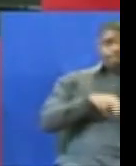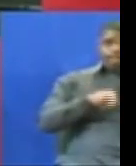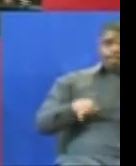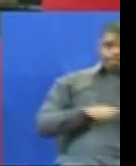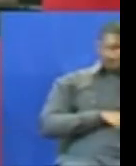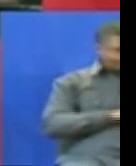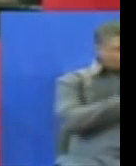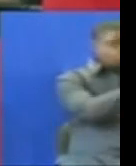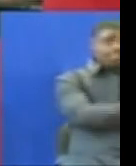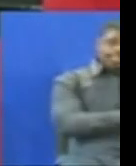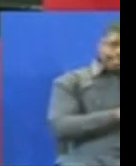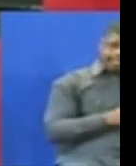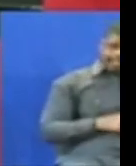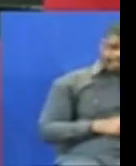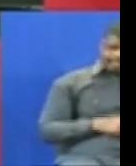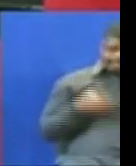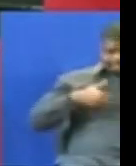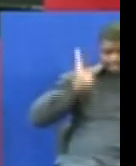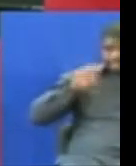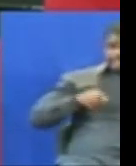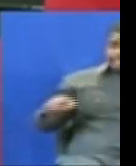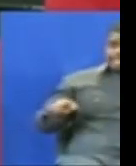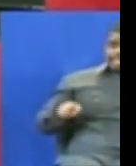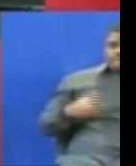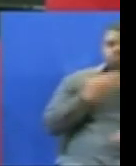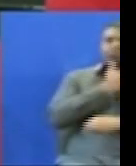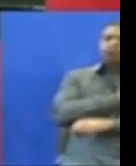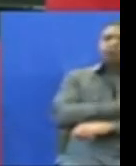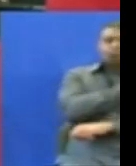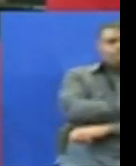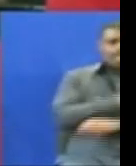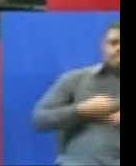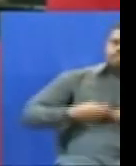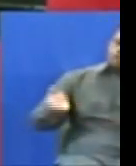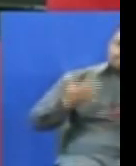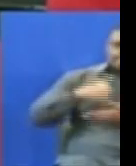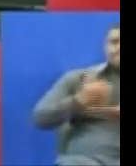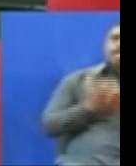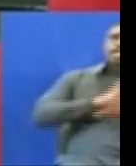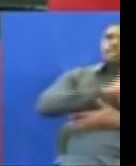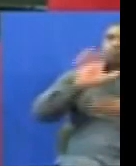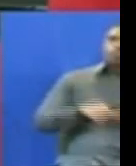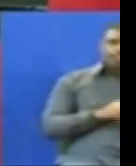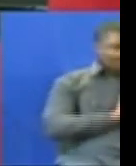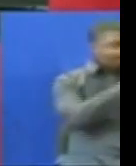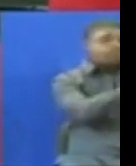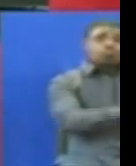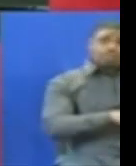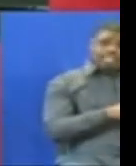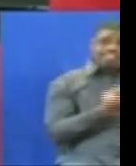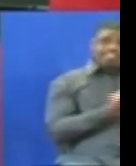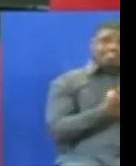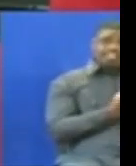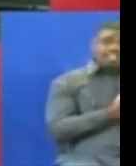mahakamani. Serikali inaendelea kutoa huduma idara zote. Bunge ni mhimili pia